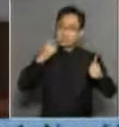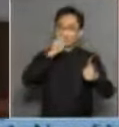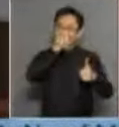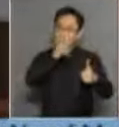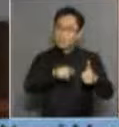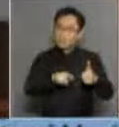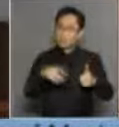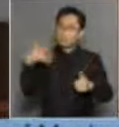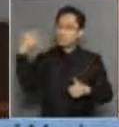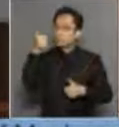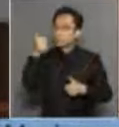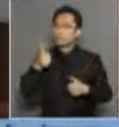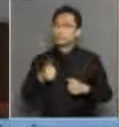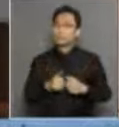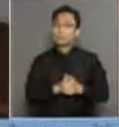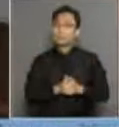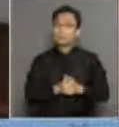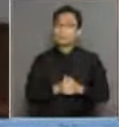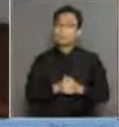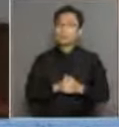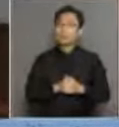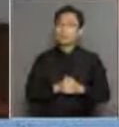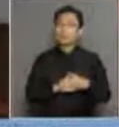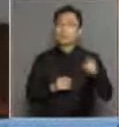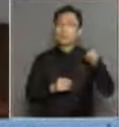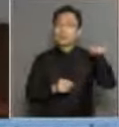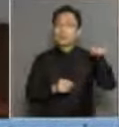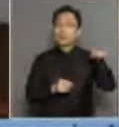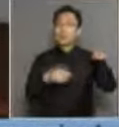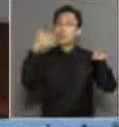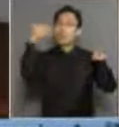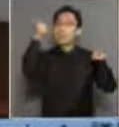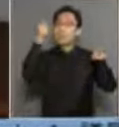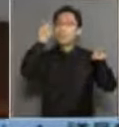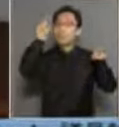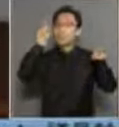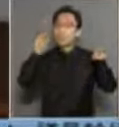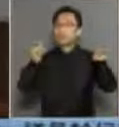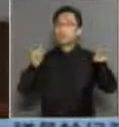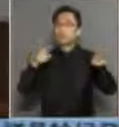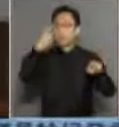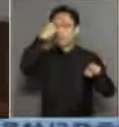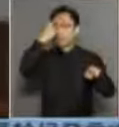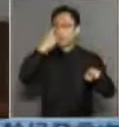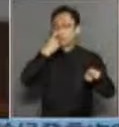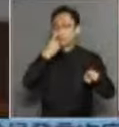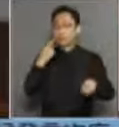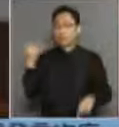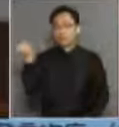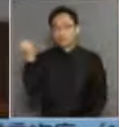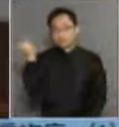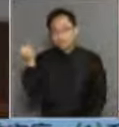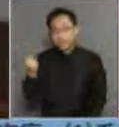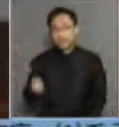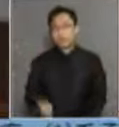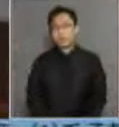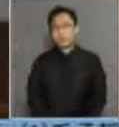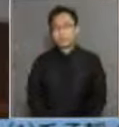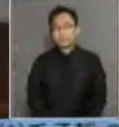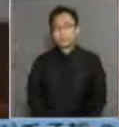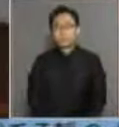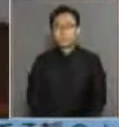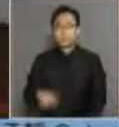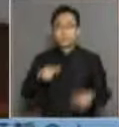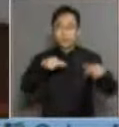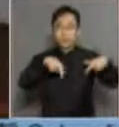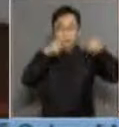就係因為個老細，就係因為呢個六八九不堪啊嘛，大佬。於是林煥光